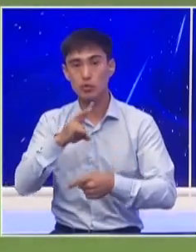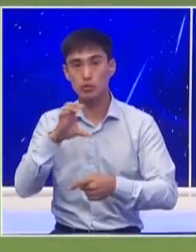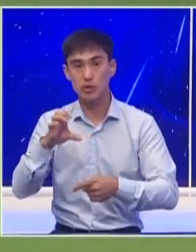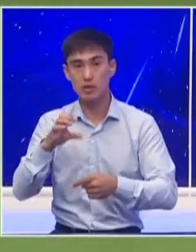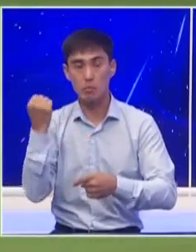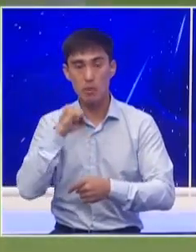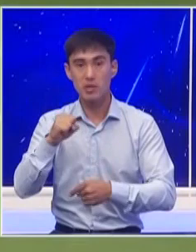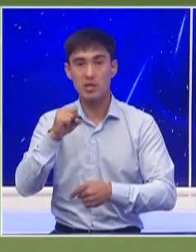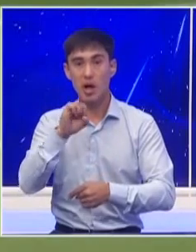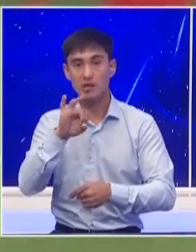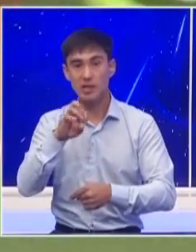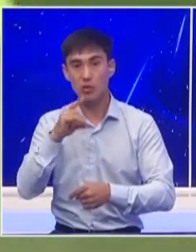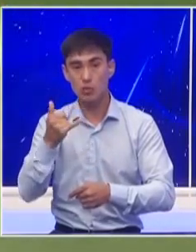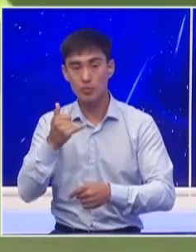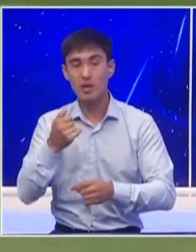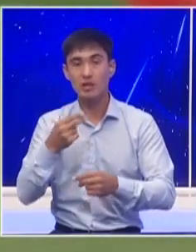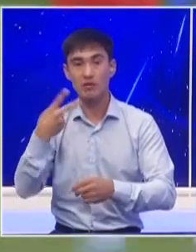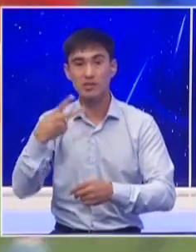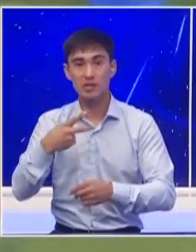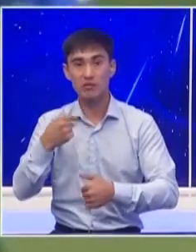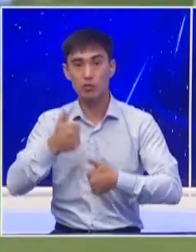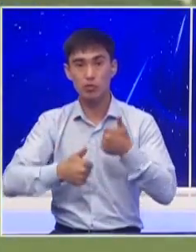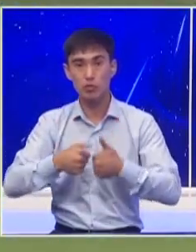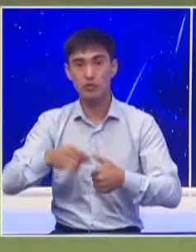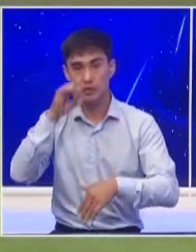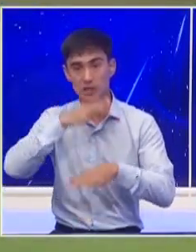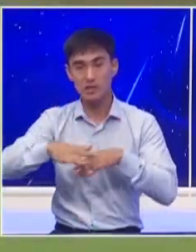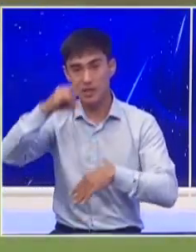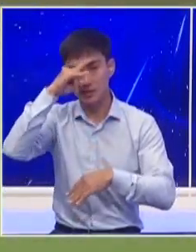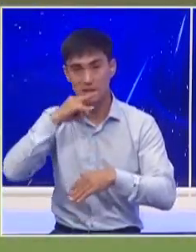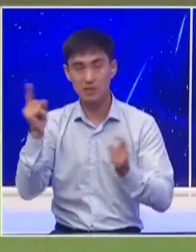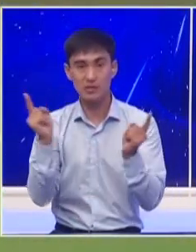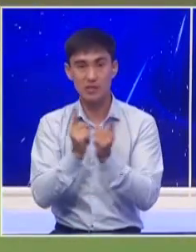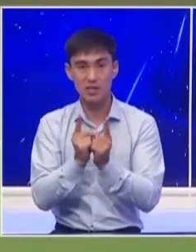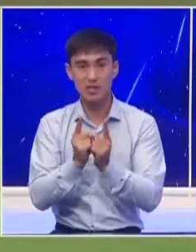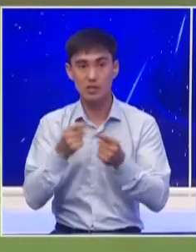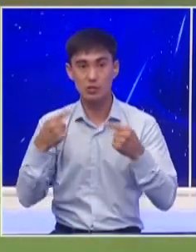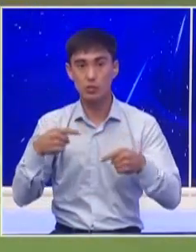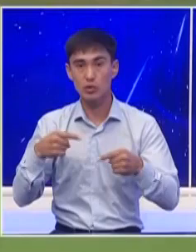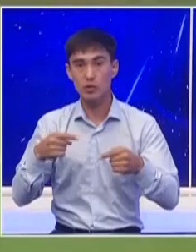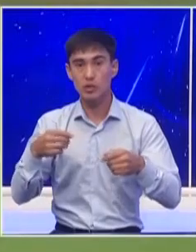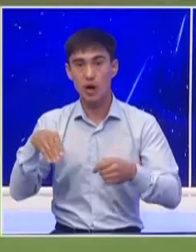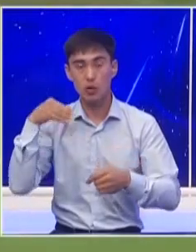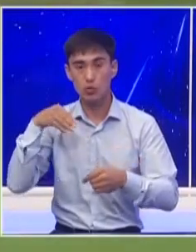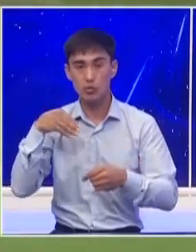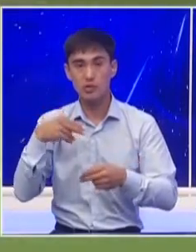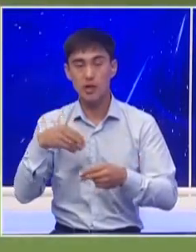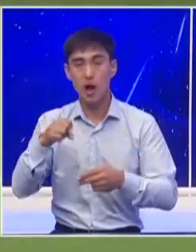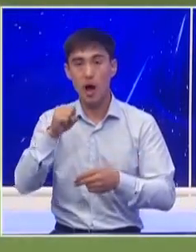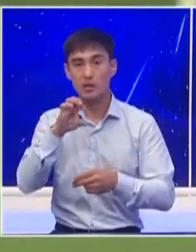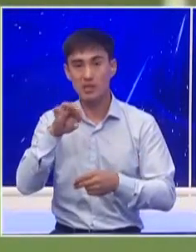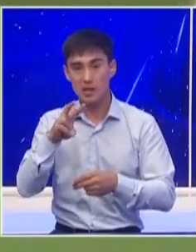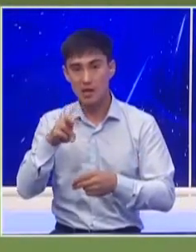Астану. Центральный матч всего 20-го тура прошел в столице Казахстана, где встретились основные преследователи актюбинцев – Астана и